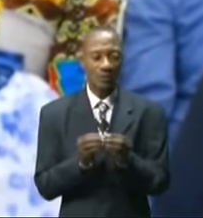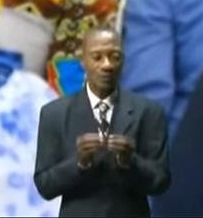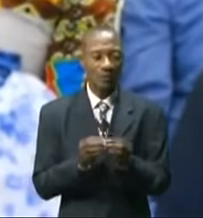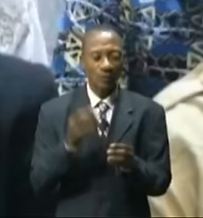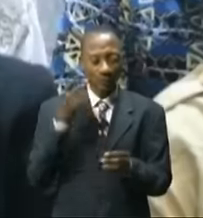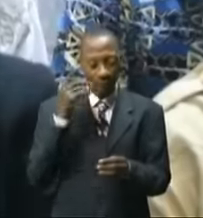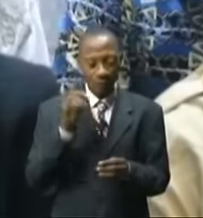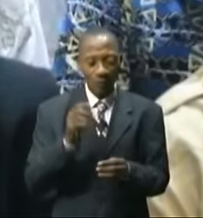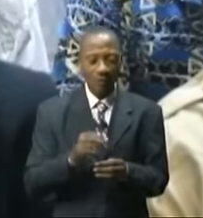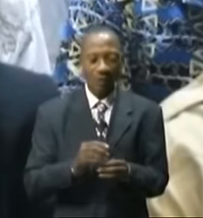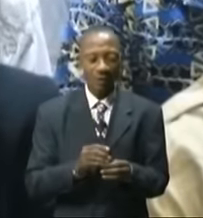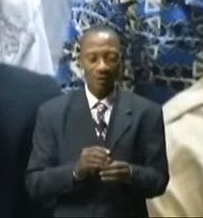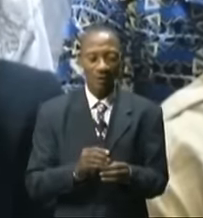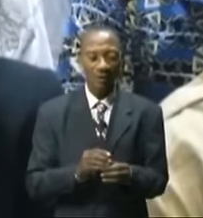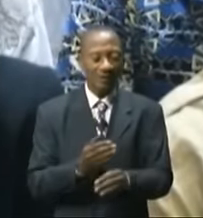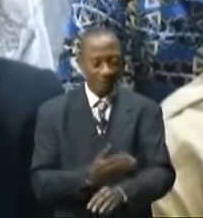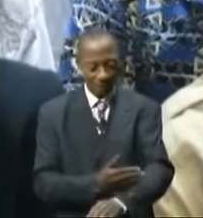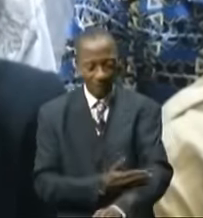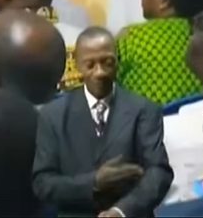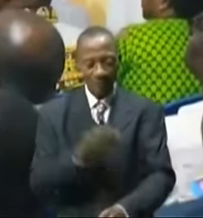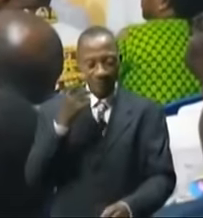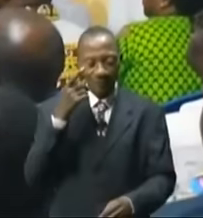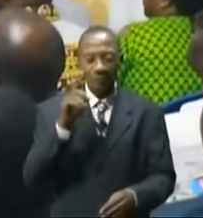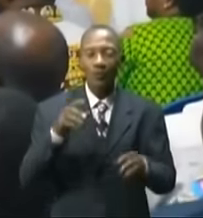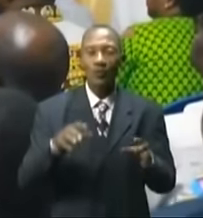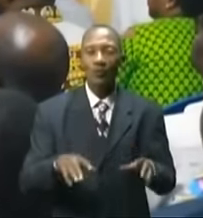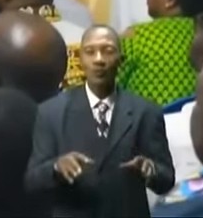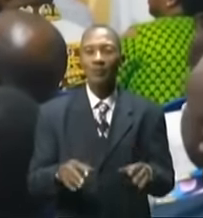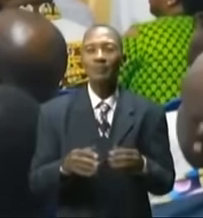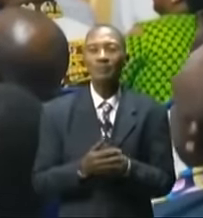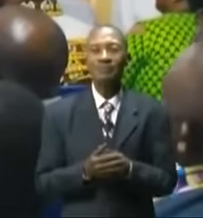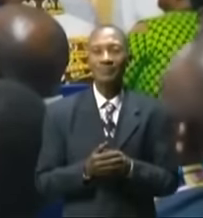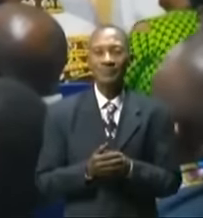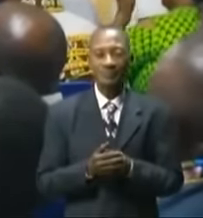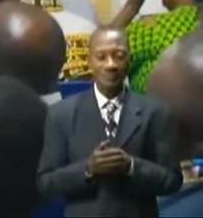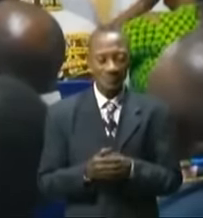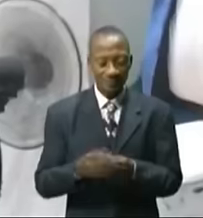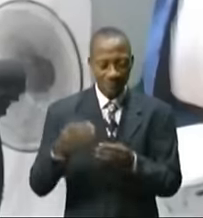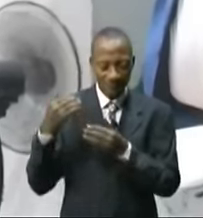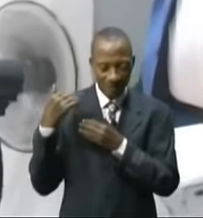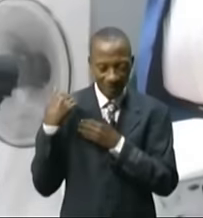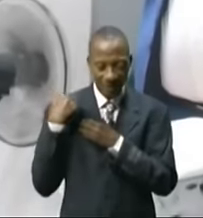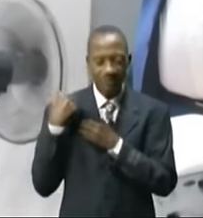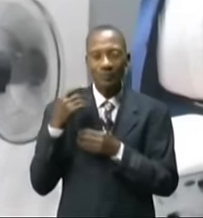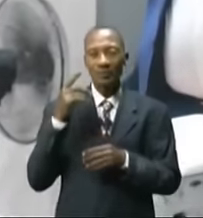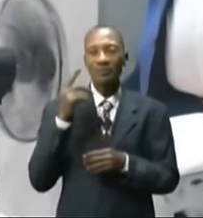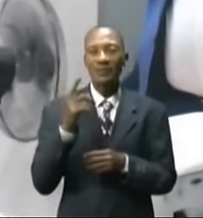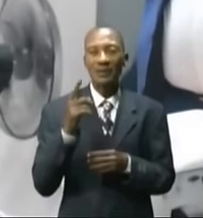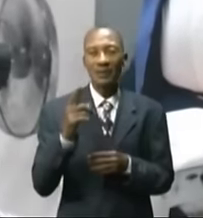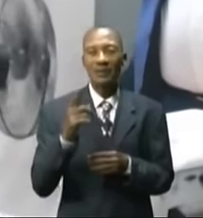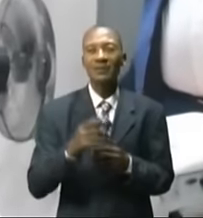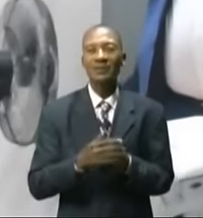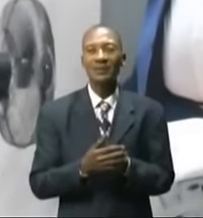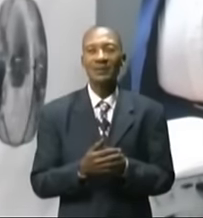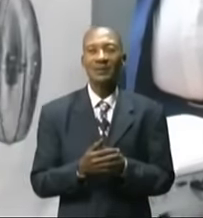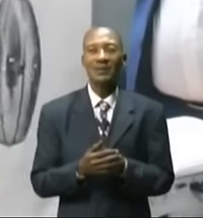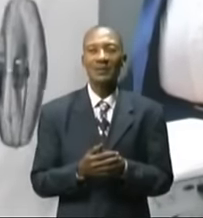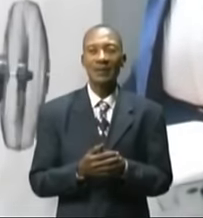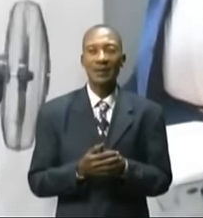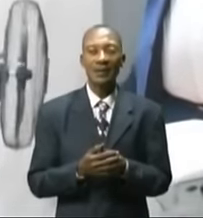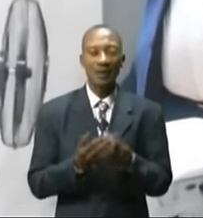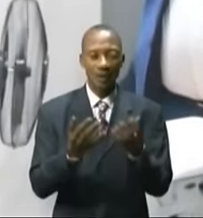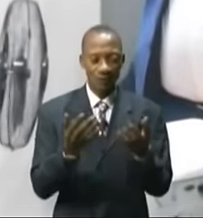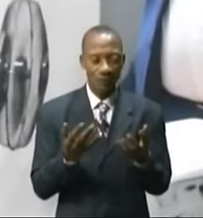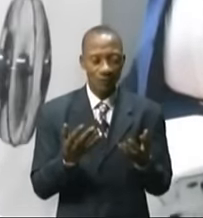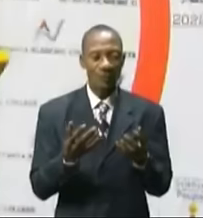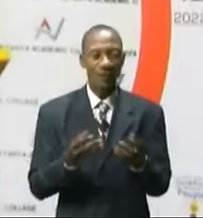RDC. Pour les professeurs Marcel Kadiatambi Angandou de l'ILB Erasme en Belgique, la réforme du système éducatif